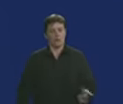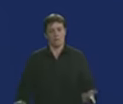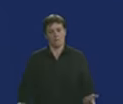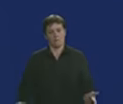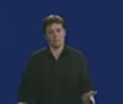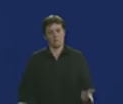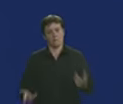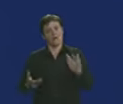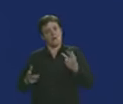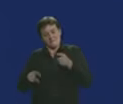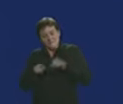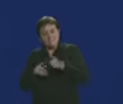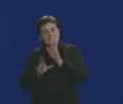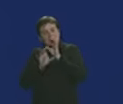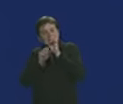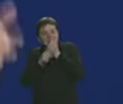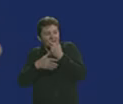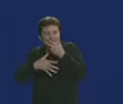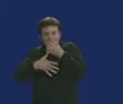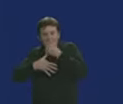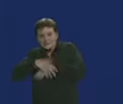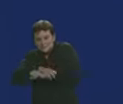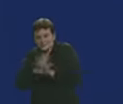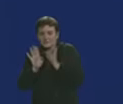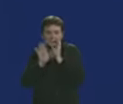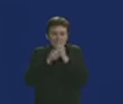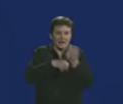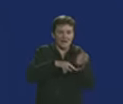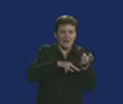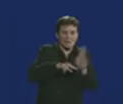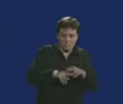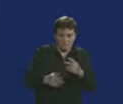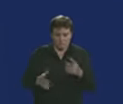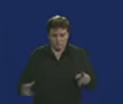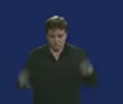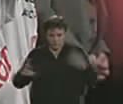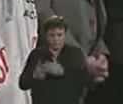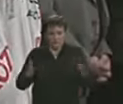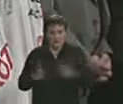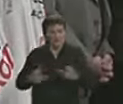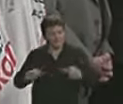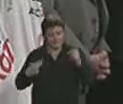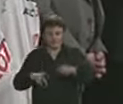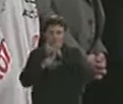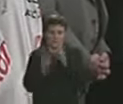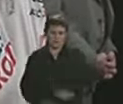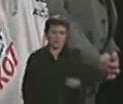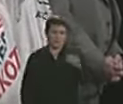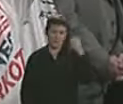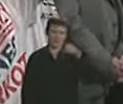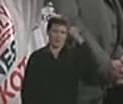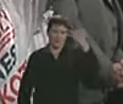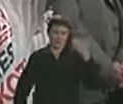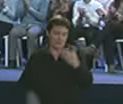a un mystère de la naissance, il y a un mystère de la mort, et la vie doit être respectée parce qu'elle est unique, parce qu'elle